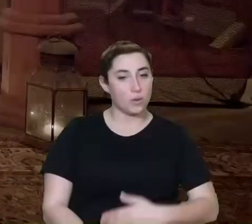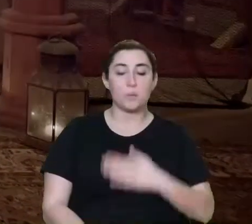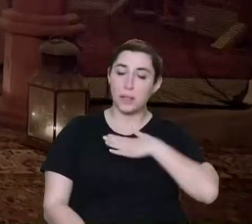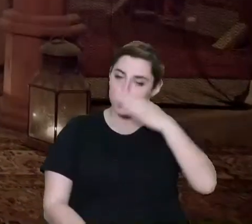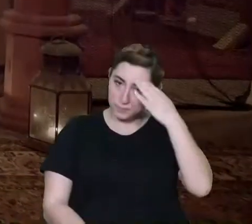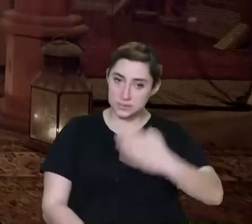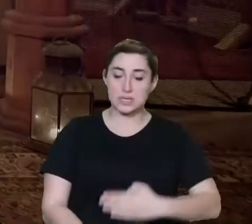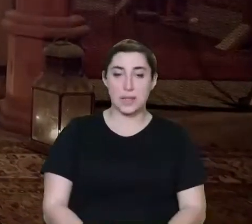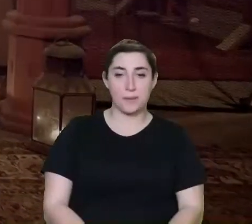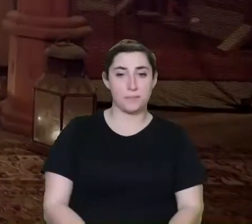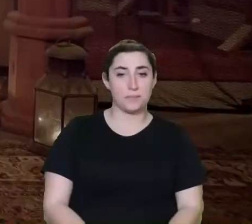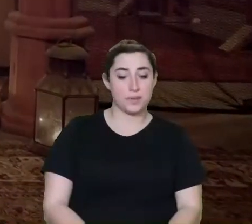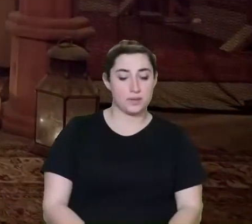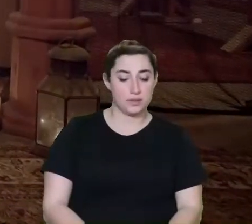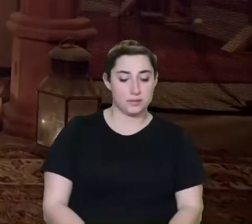Ve aleyküm selam.